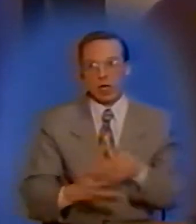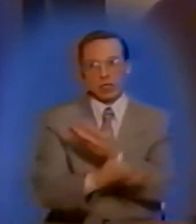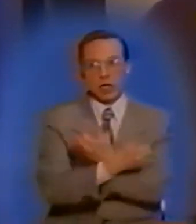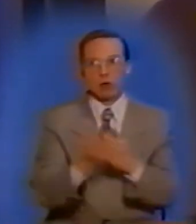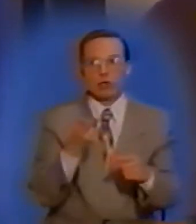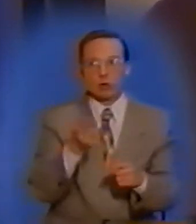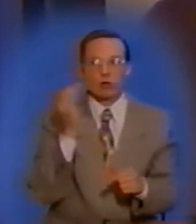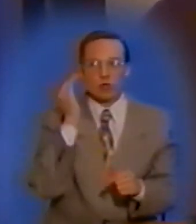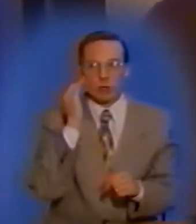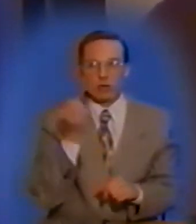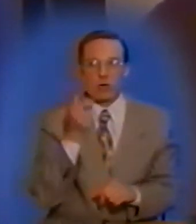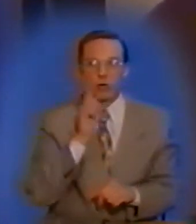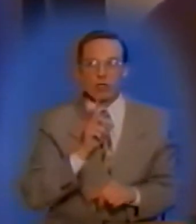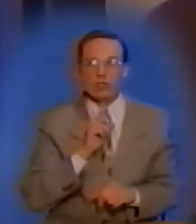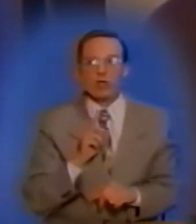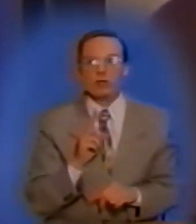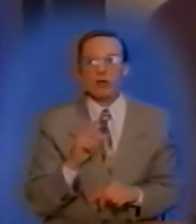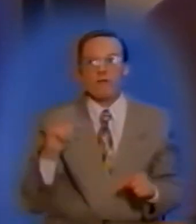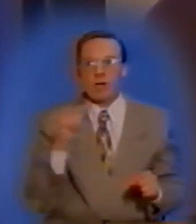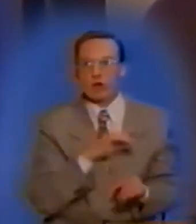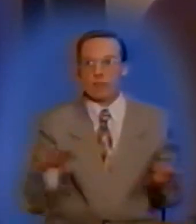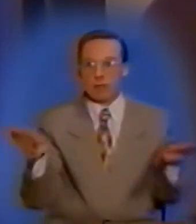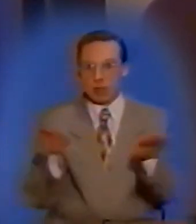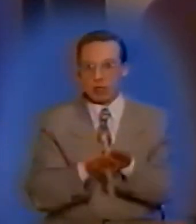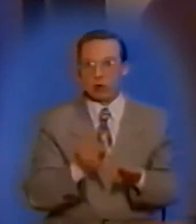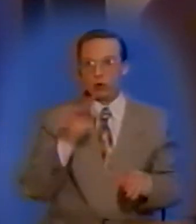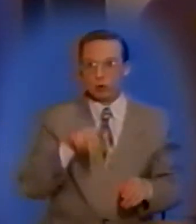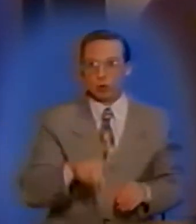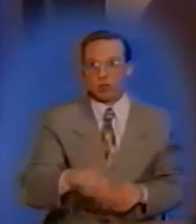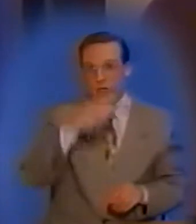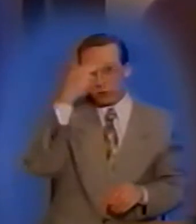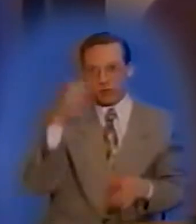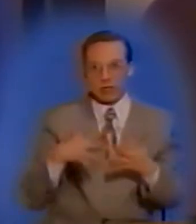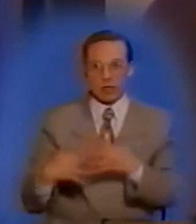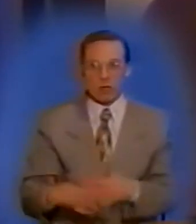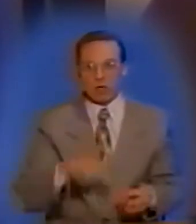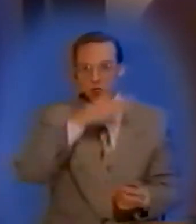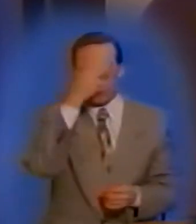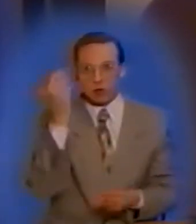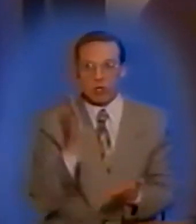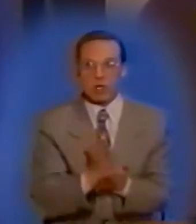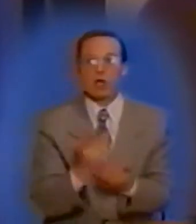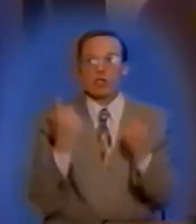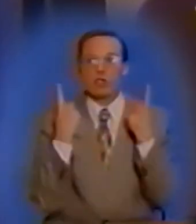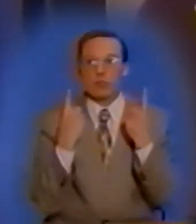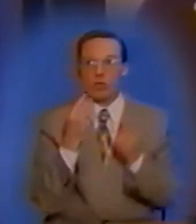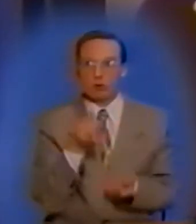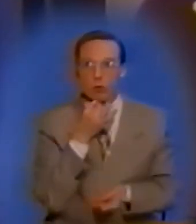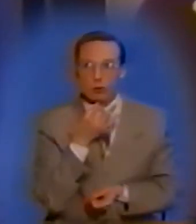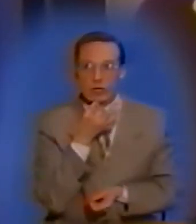labai, ta prasme, dar kol kas varžo šiuo atžvilgiu, bet palyginus su Lietuva ir Amerika, Lietuva yra žymiai